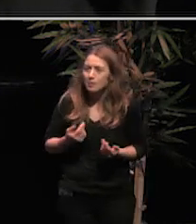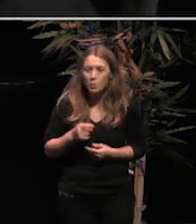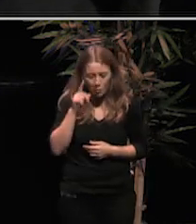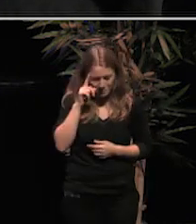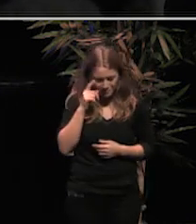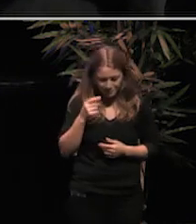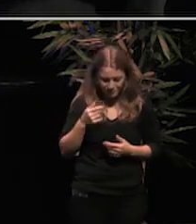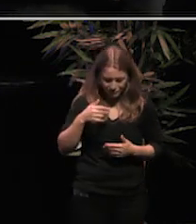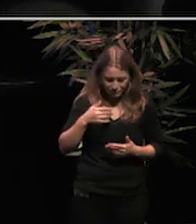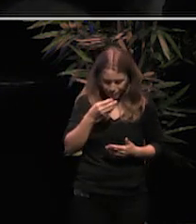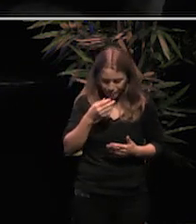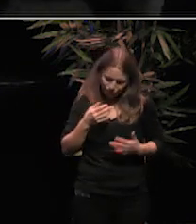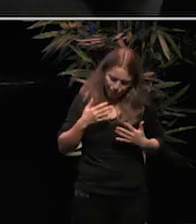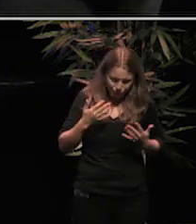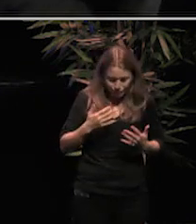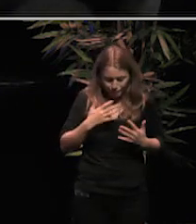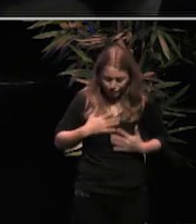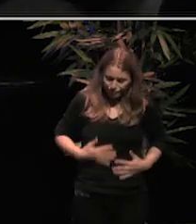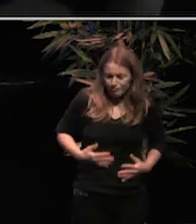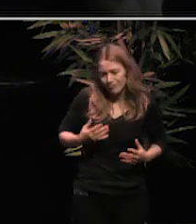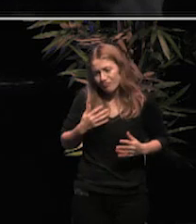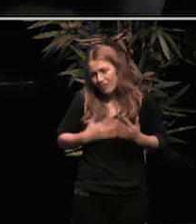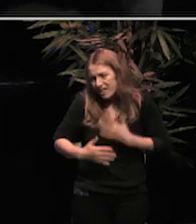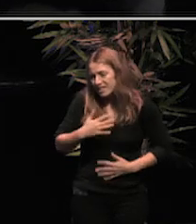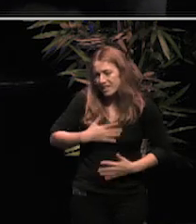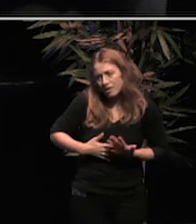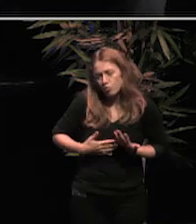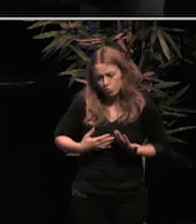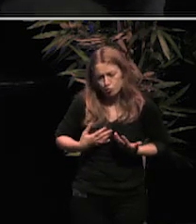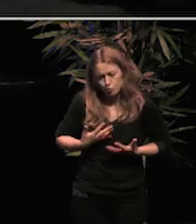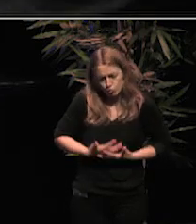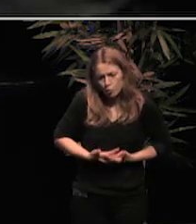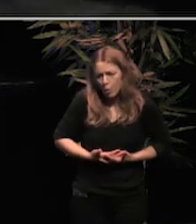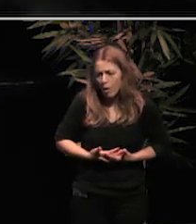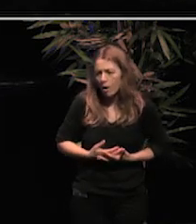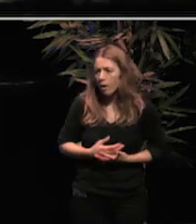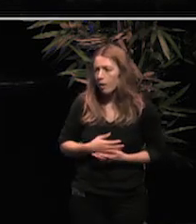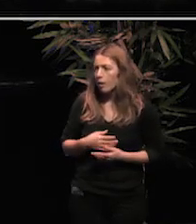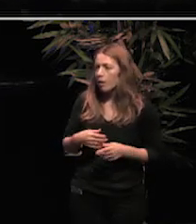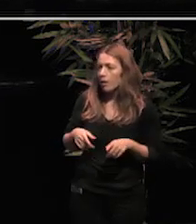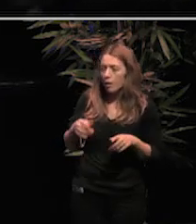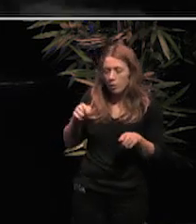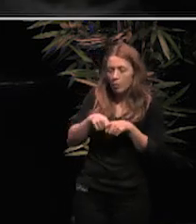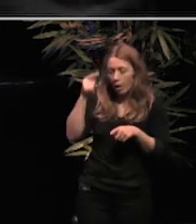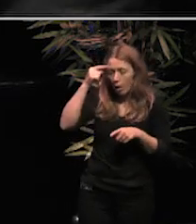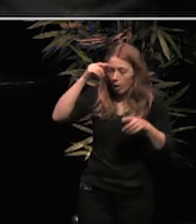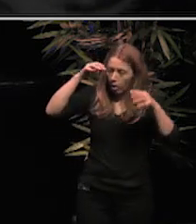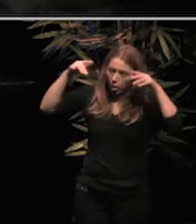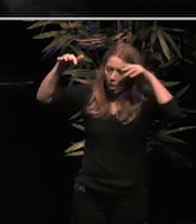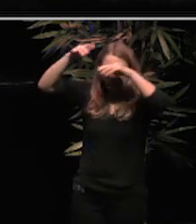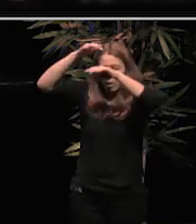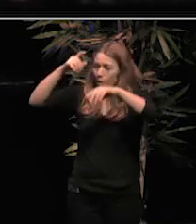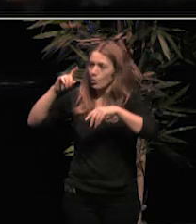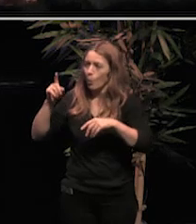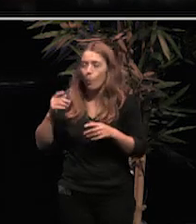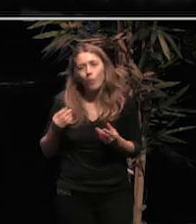même qui était là. Donc voilà, c'était pas un état second, mais voilà, j'étais quand même. Tout le tour de la Guadeloupe avait été